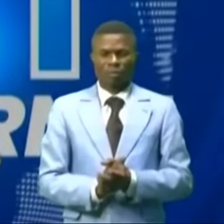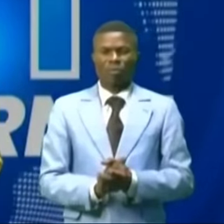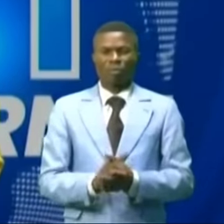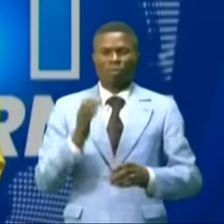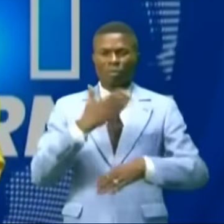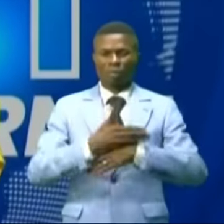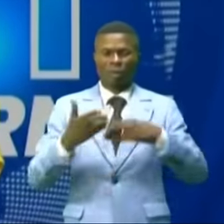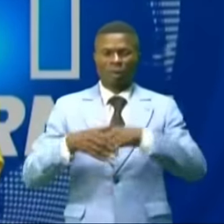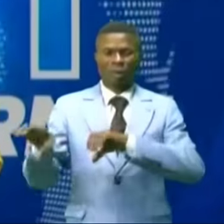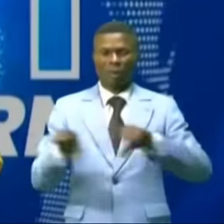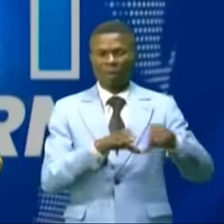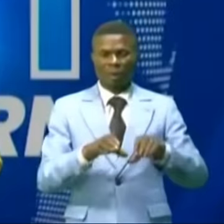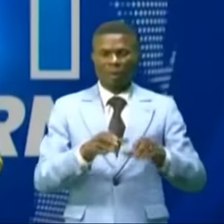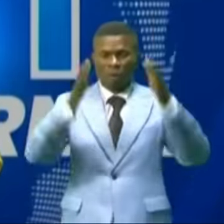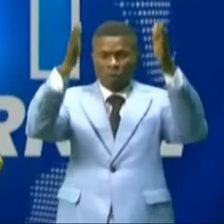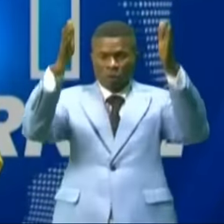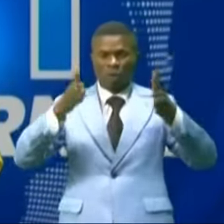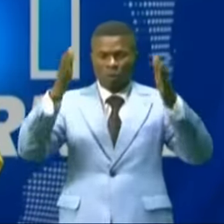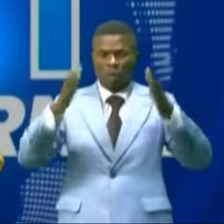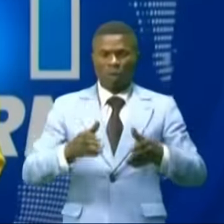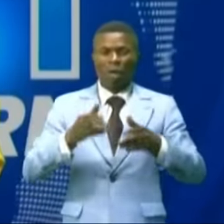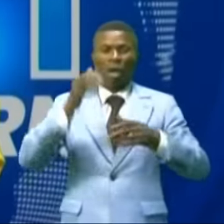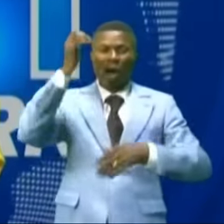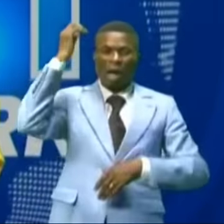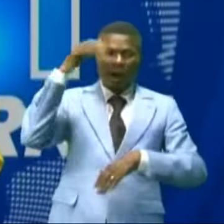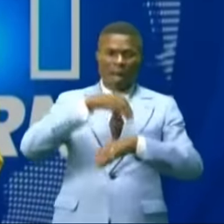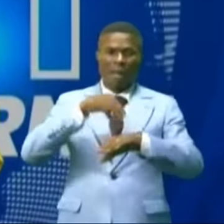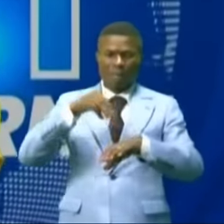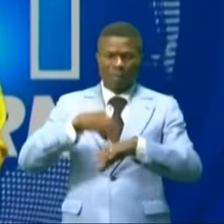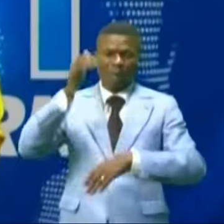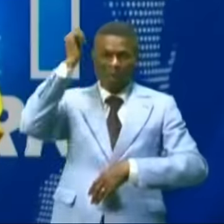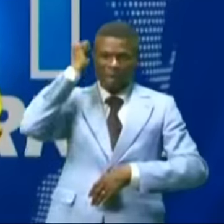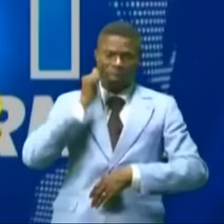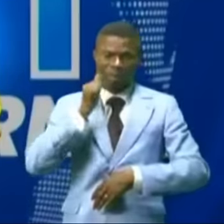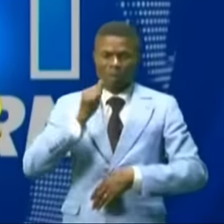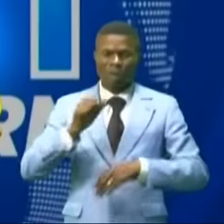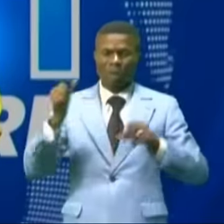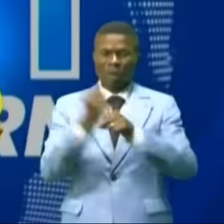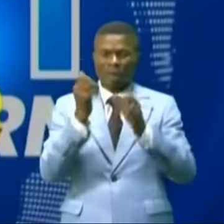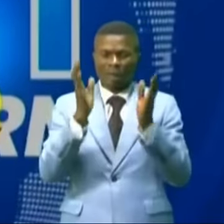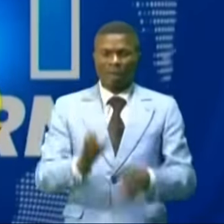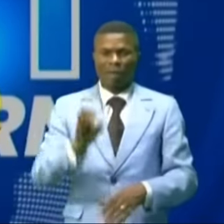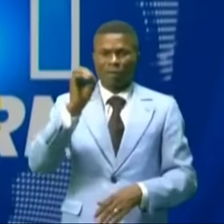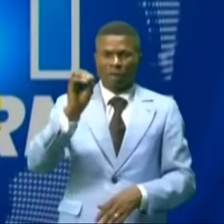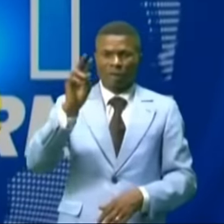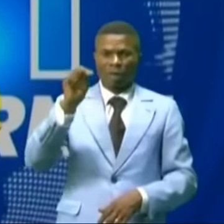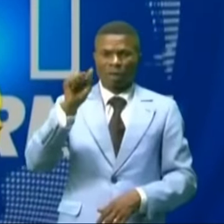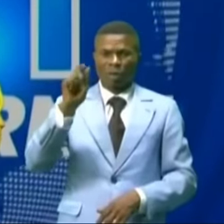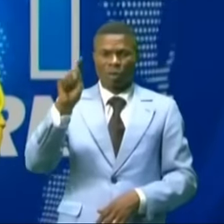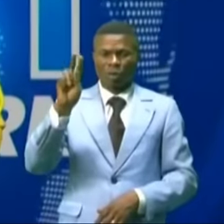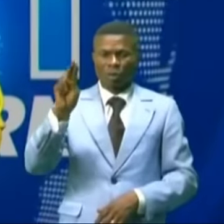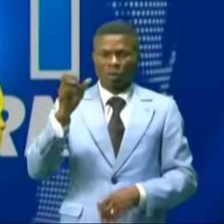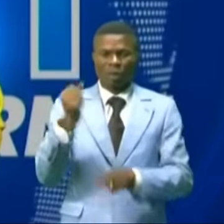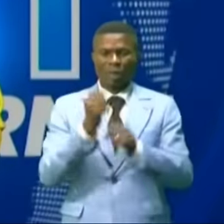Des activités containers du port de Matadi, l'intersyndicale des agents de l'ONATRA se réjouit des nouveaux éléments